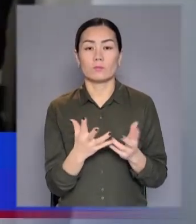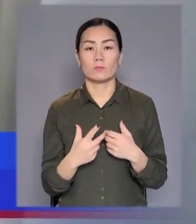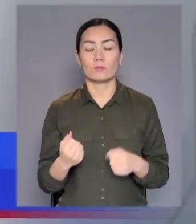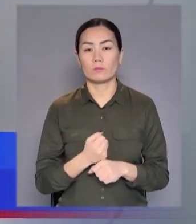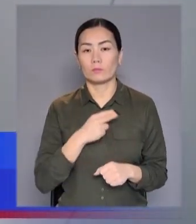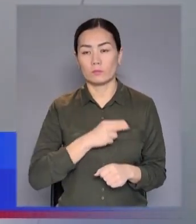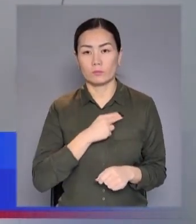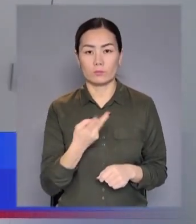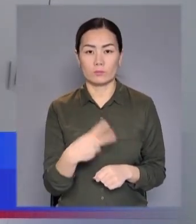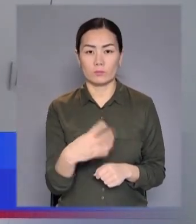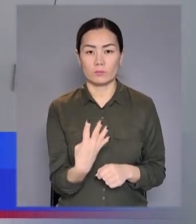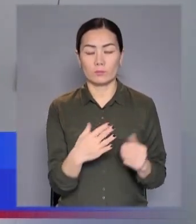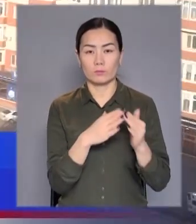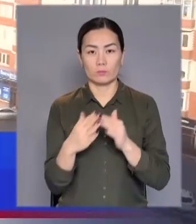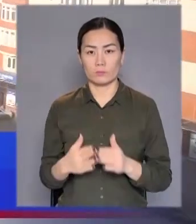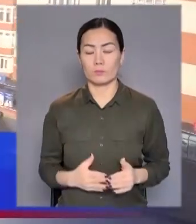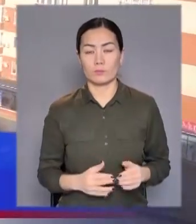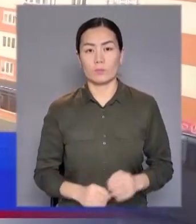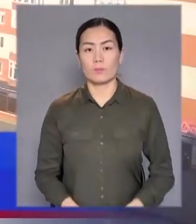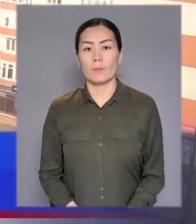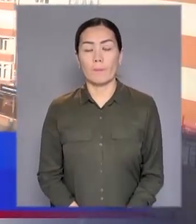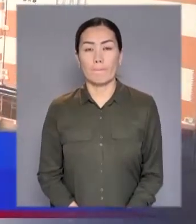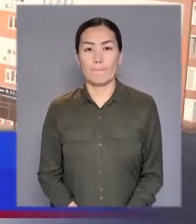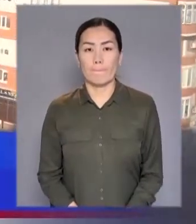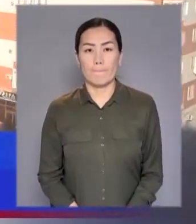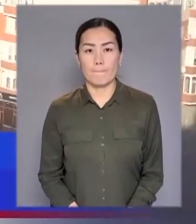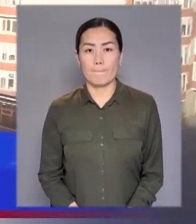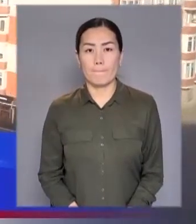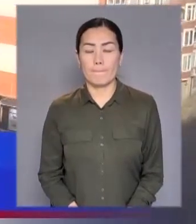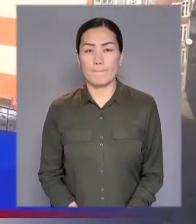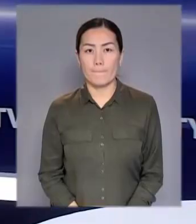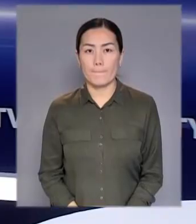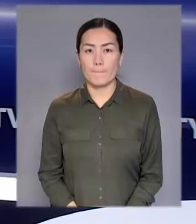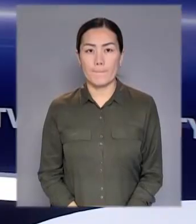проведено техническое обследование еще 24 домов. Алишер Тулеген, Нурлыбек Багыт, телеканал Атырау.